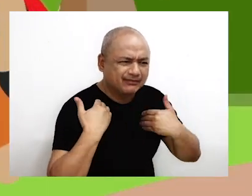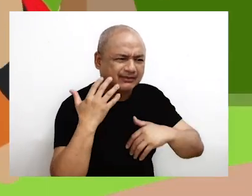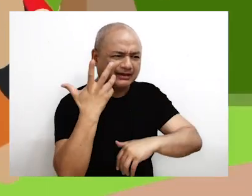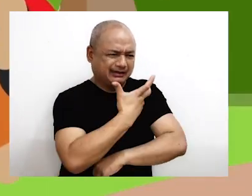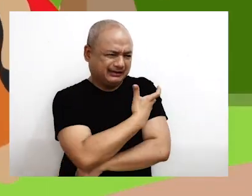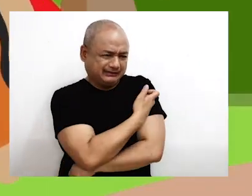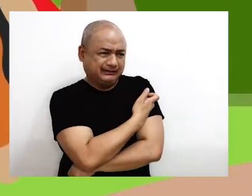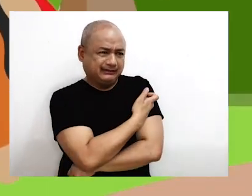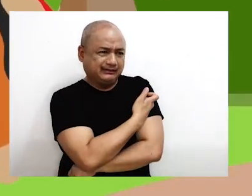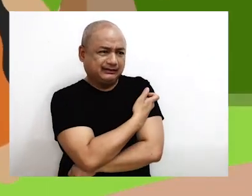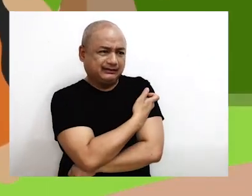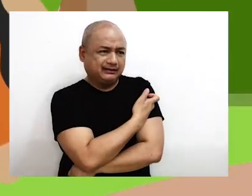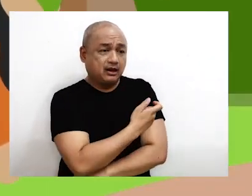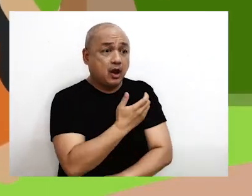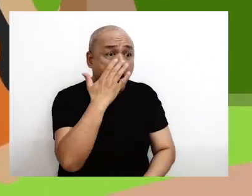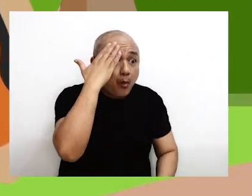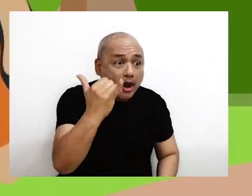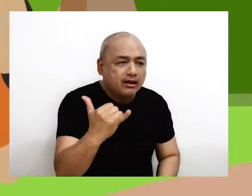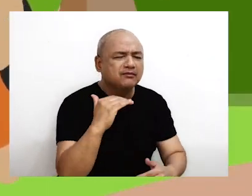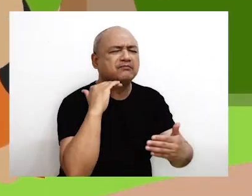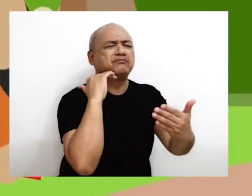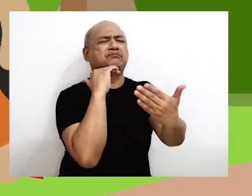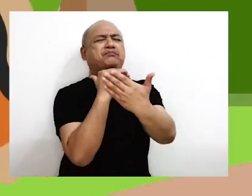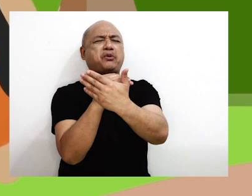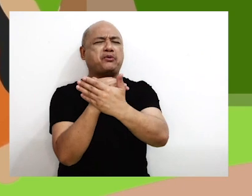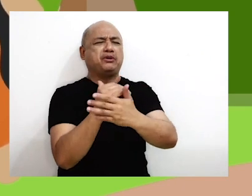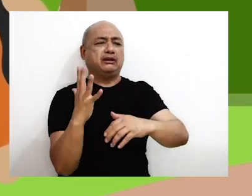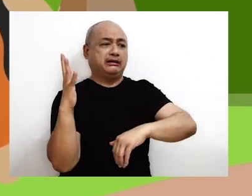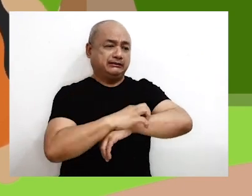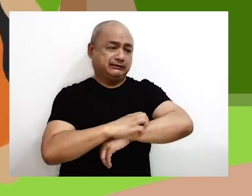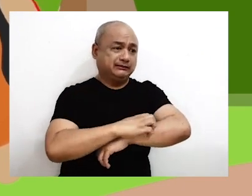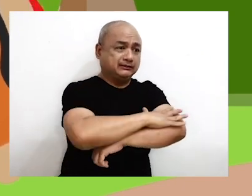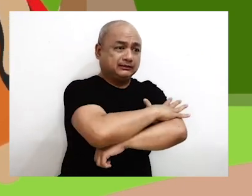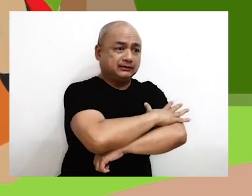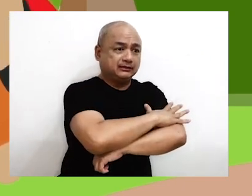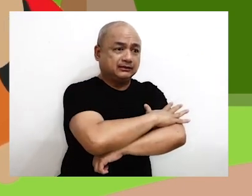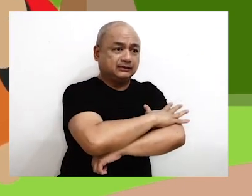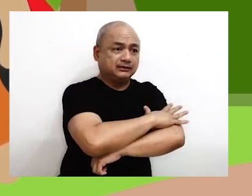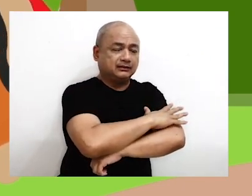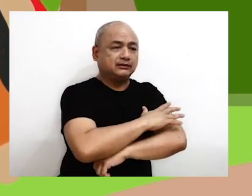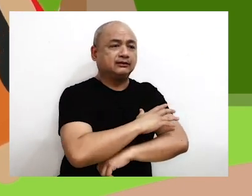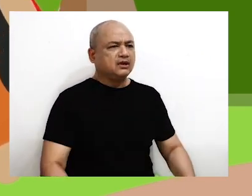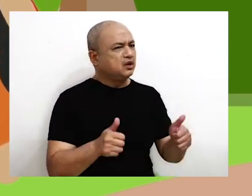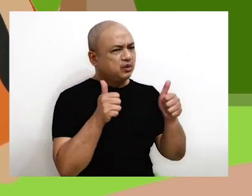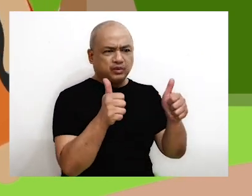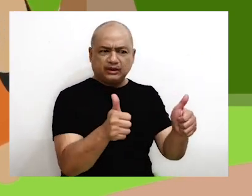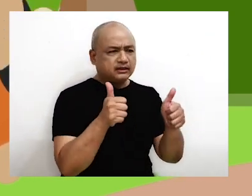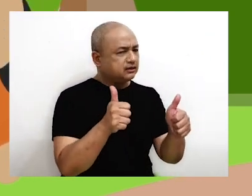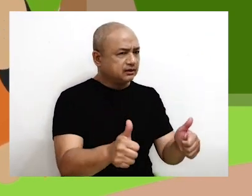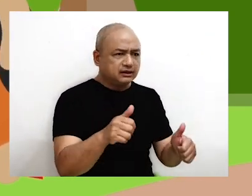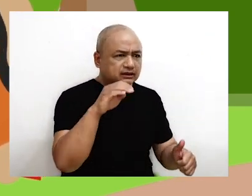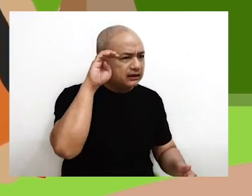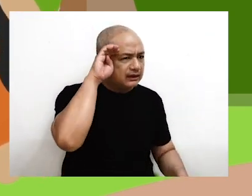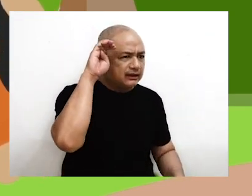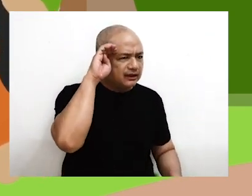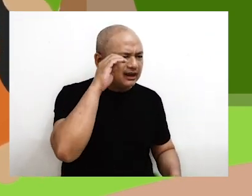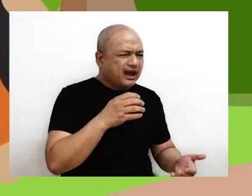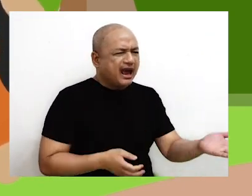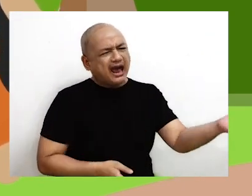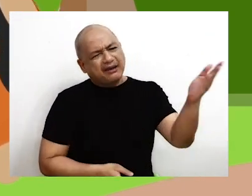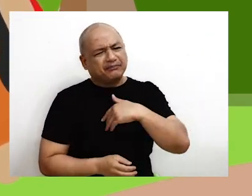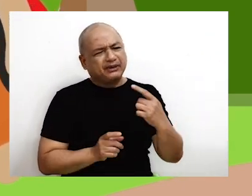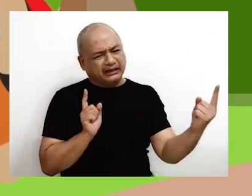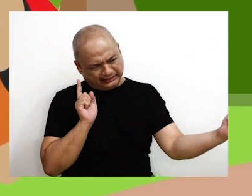Bikbik. Sige, Bikbik! Magkita tayo tuwing World Rabies Day para sabay na